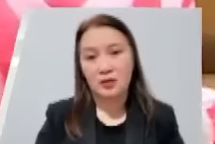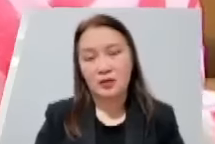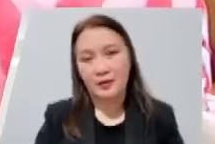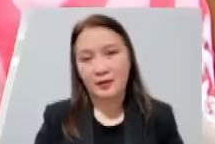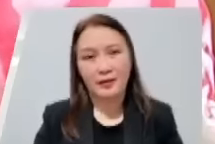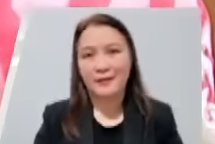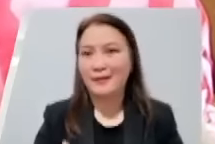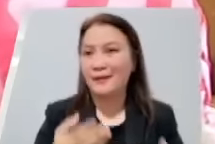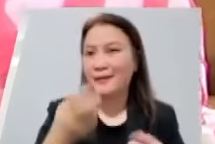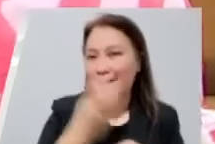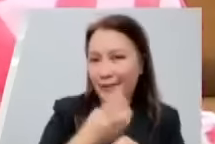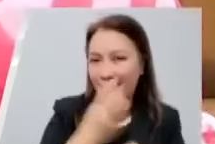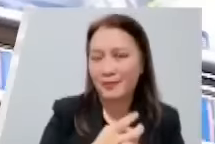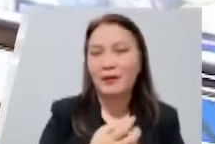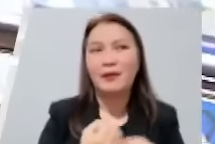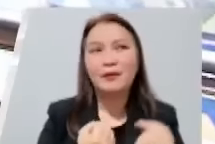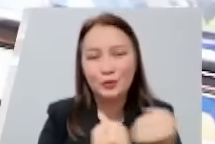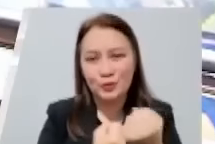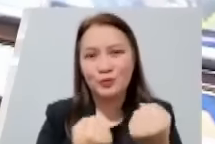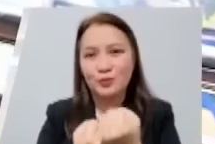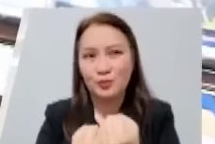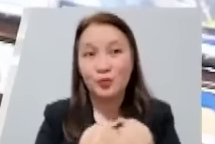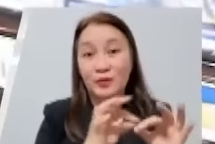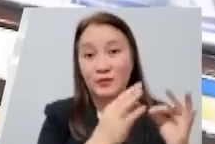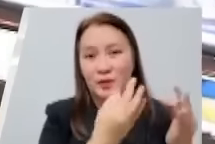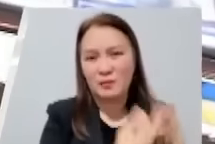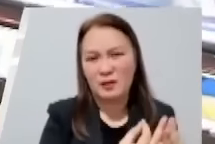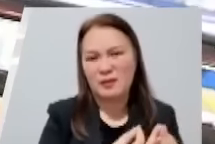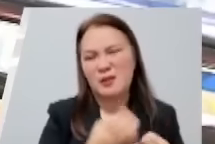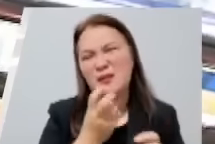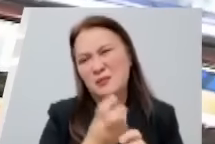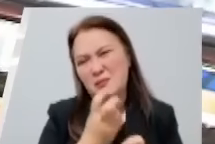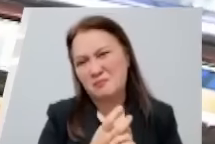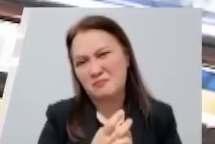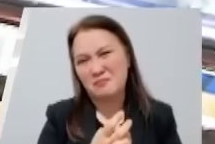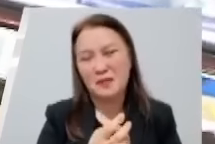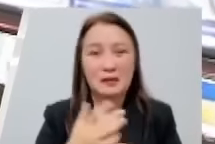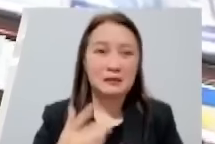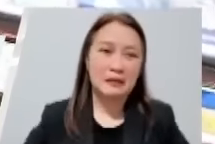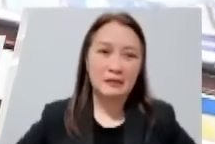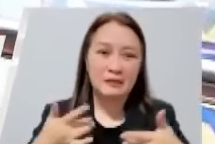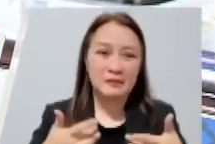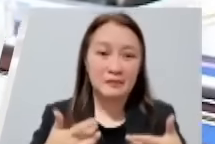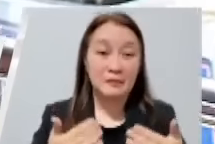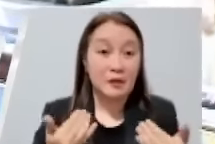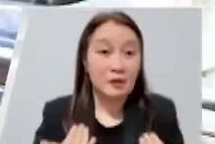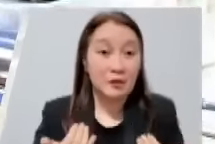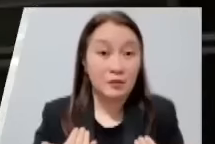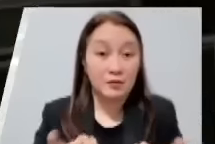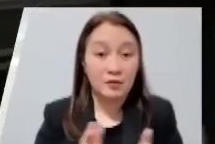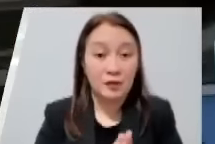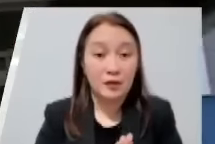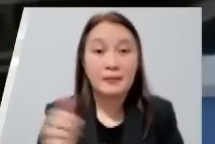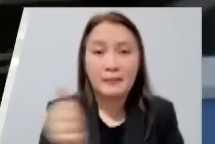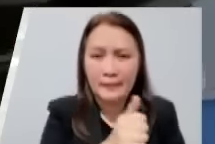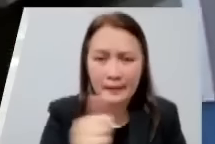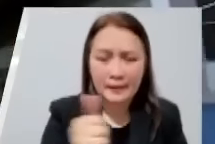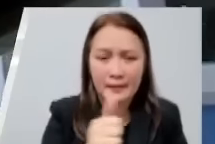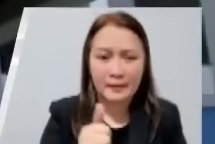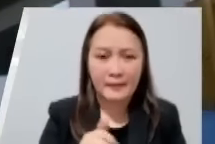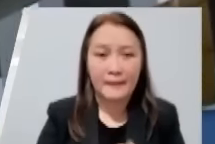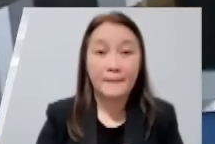pangangailangan nila ayon sa kanyang misis. Pahirap ang buhay. Kagaya namin, ang biyahe namin ay pahirap. Pero sabi ng